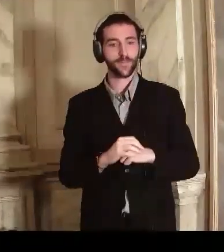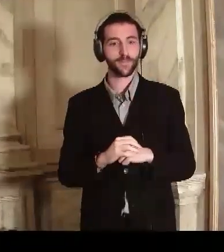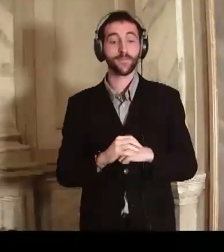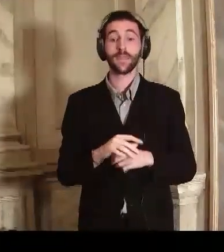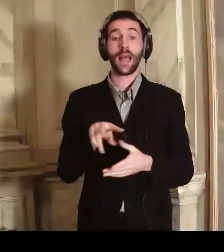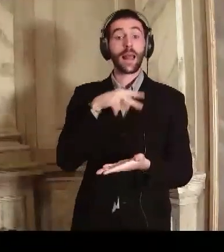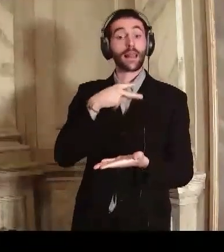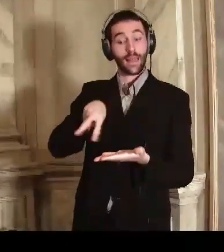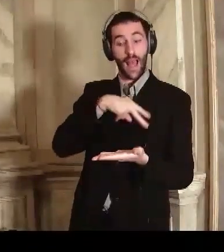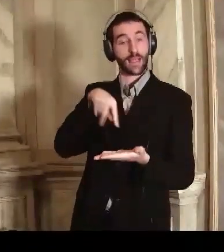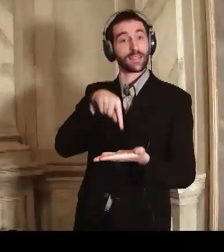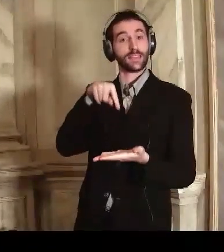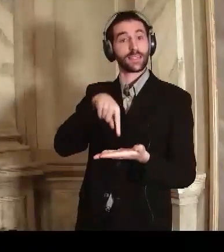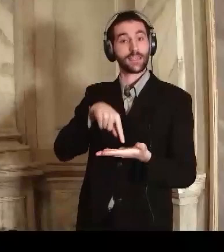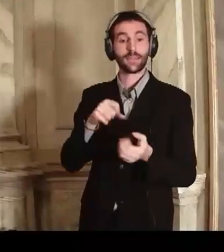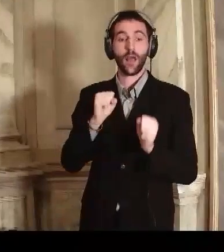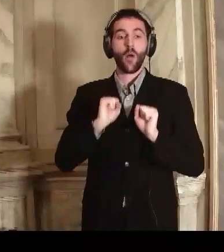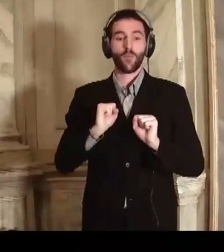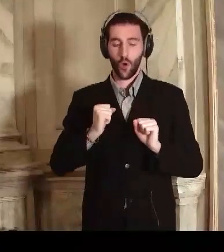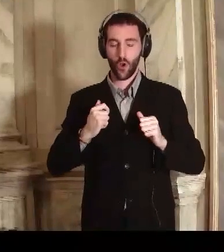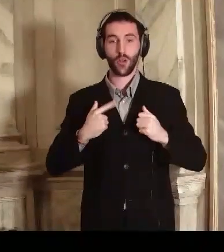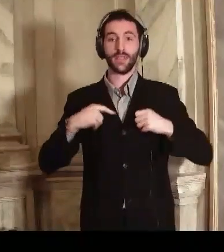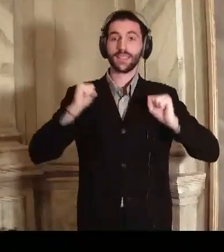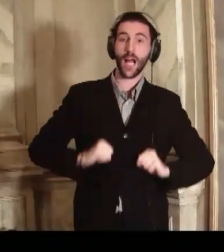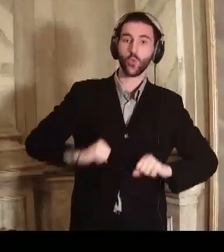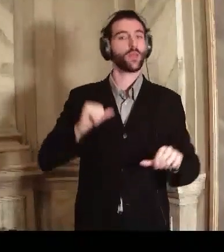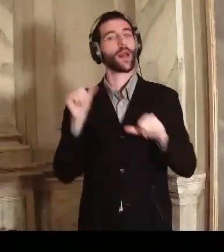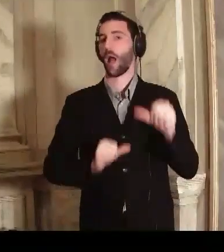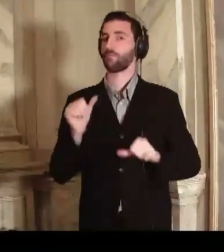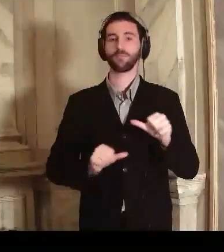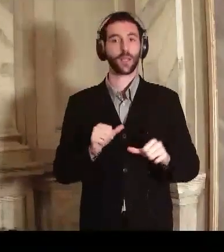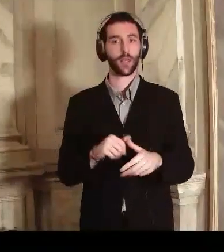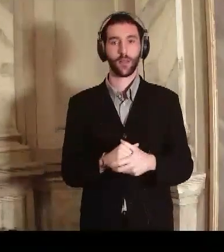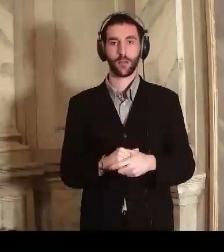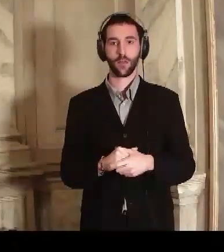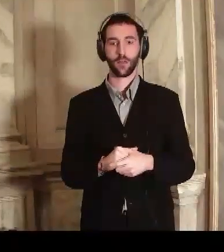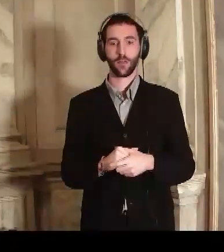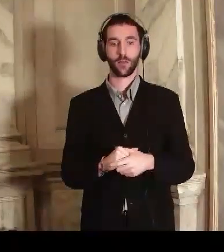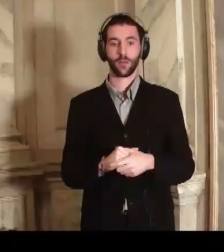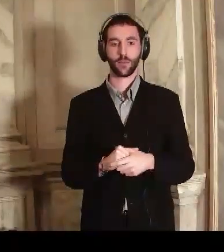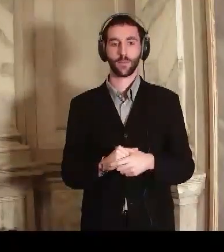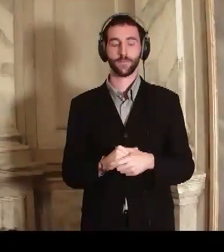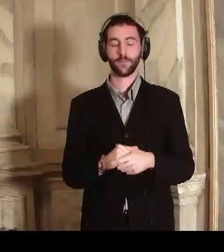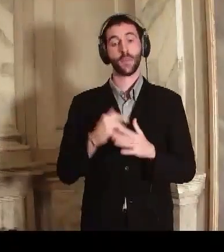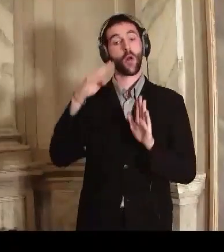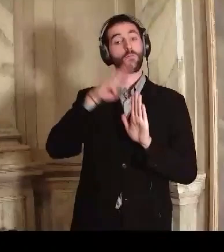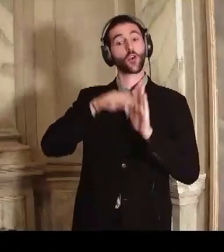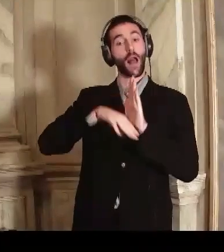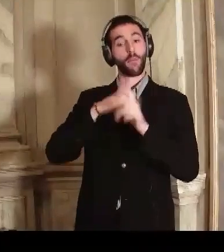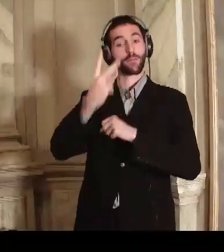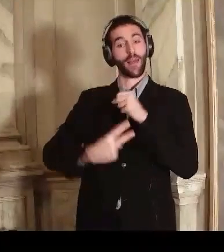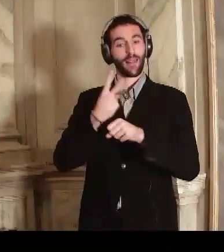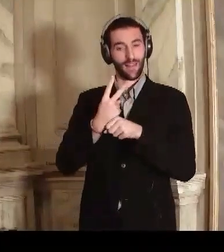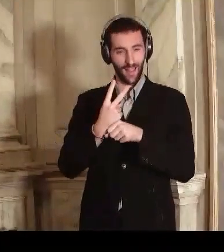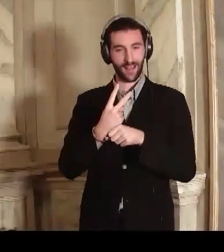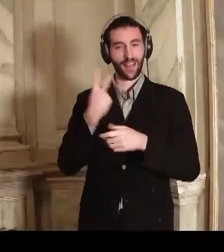è in grado di cambiare il nostro stesso stato d'animo. Il programma di Biennale Danza 2023 si svilupperà